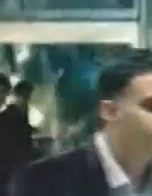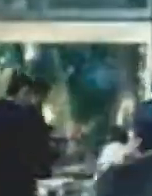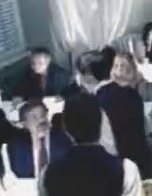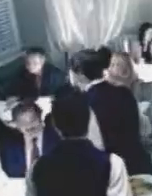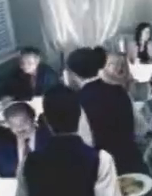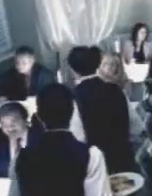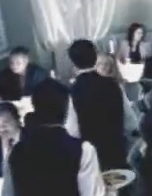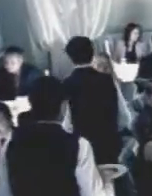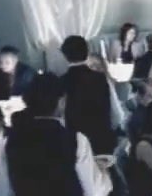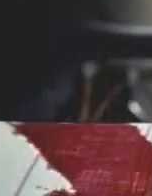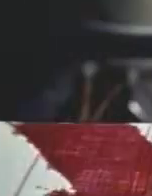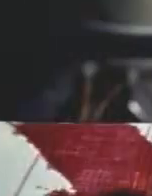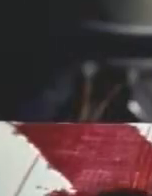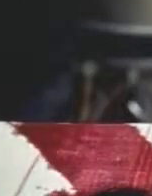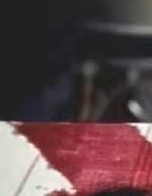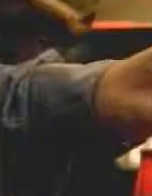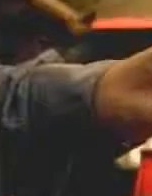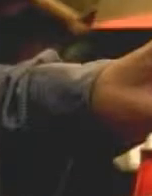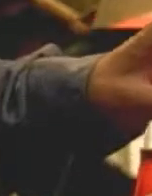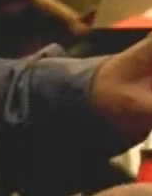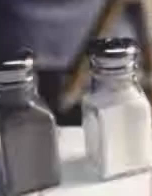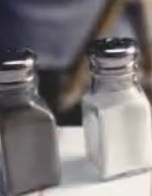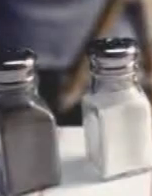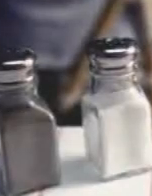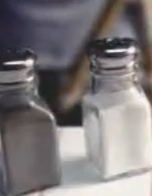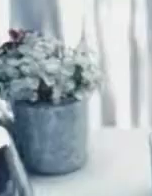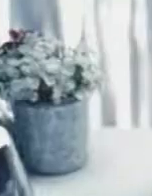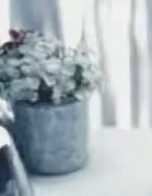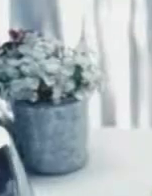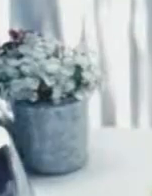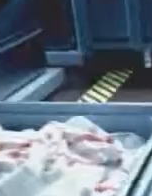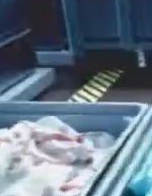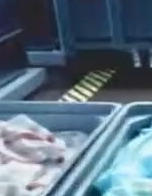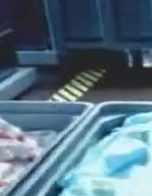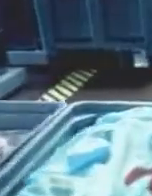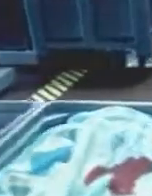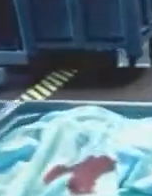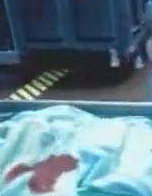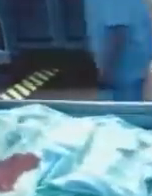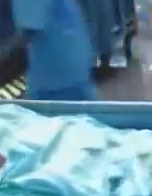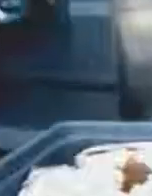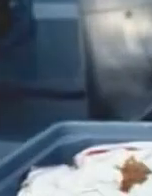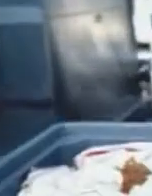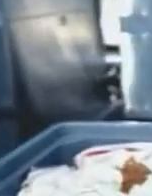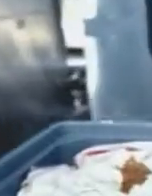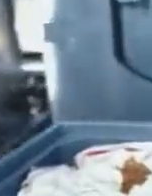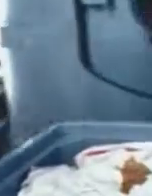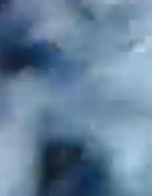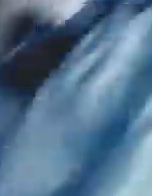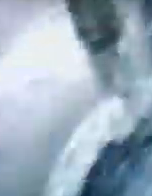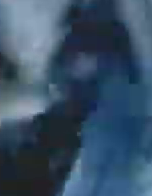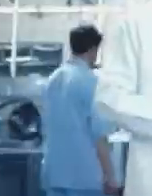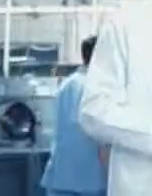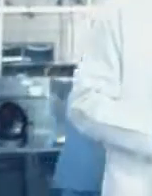Svake noći restorani se trude da udovolje svojim gostima, ali već sa početkom narednog dana profesionalne perionice moraju da uklone veliki broj